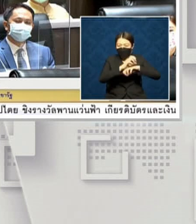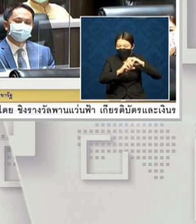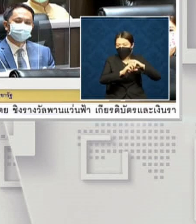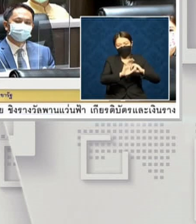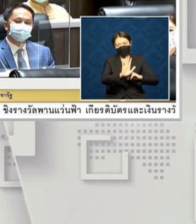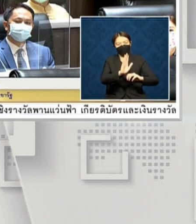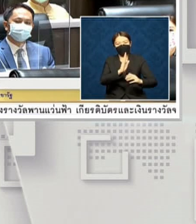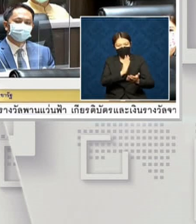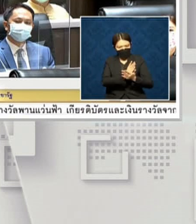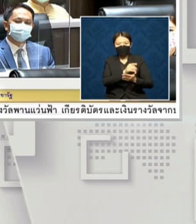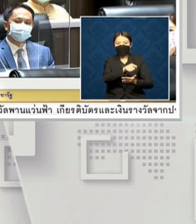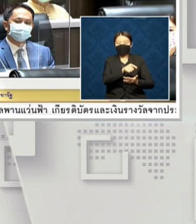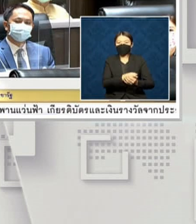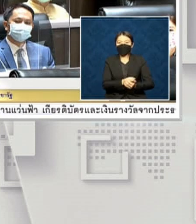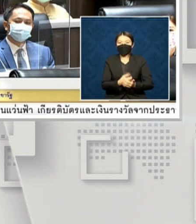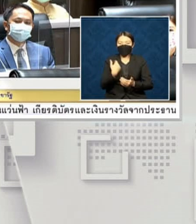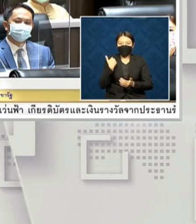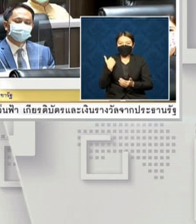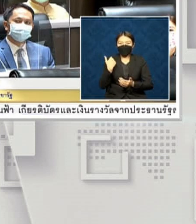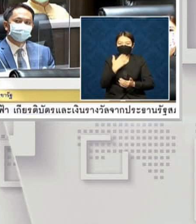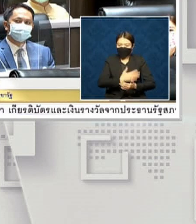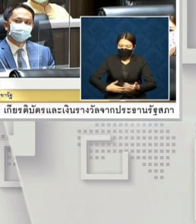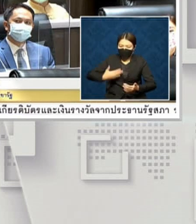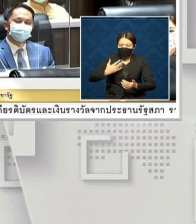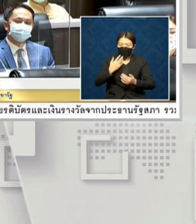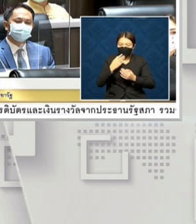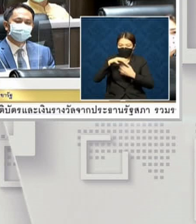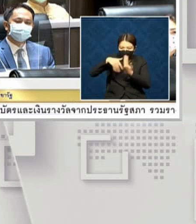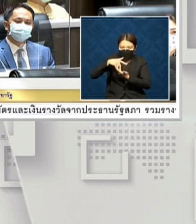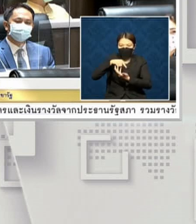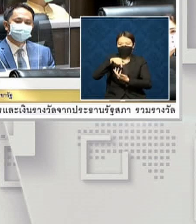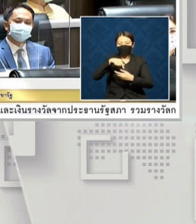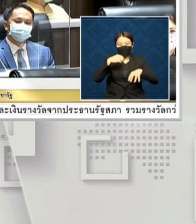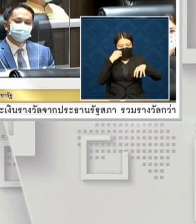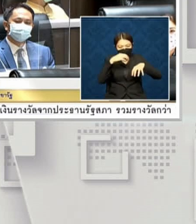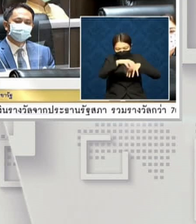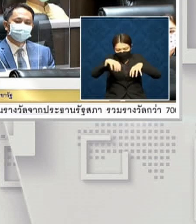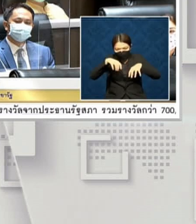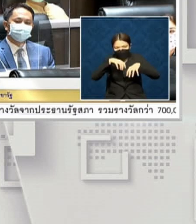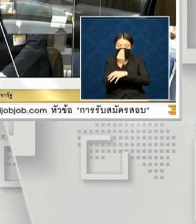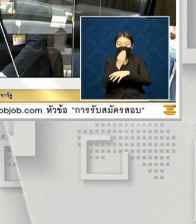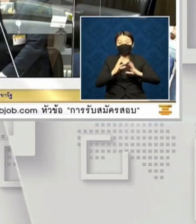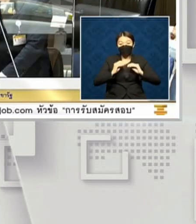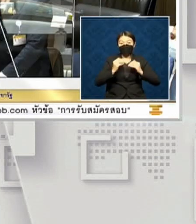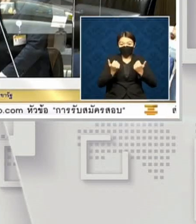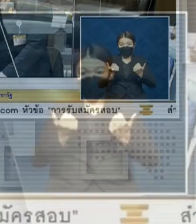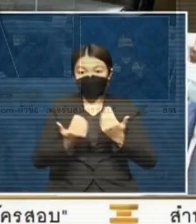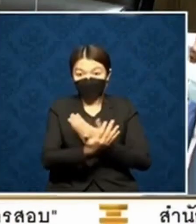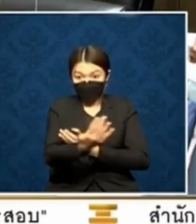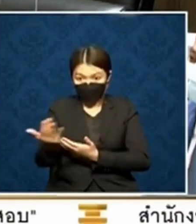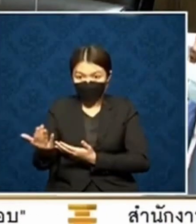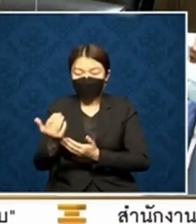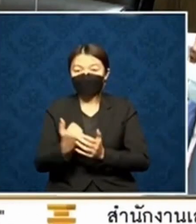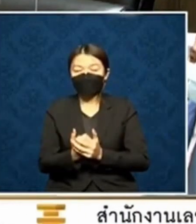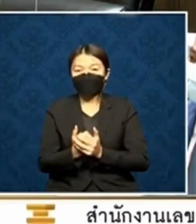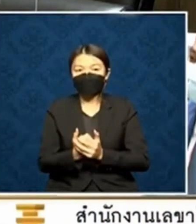ภาเพราะมาถามนายก ใช่ ไม่ได้ถามส.ส. ใช่ ลองไปดูช่วงนี้ค่ะ ประเด็นที่หนึ่งในเรื่องความ